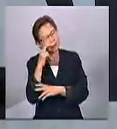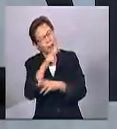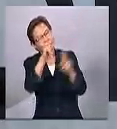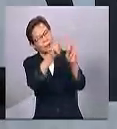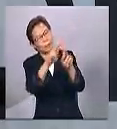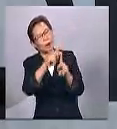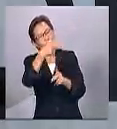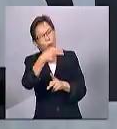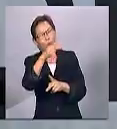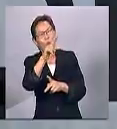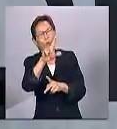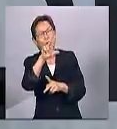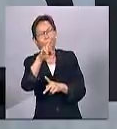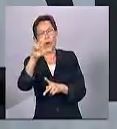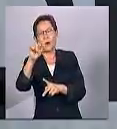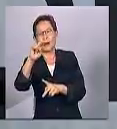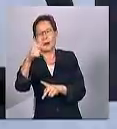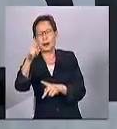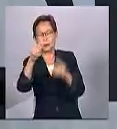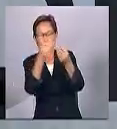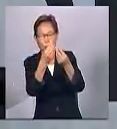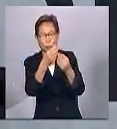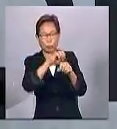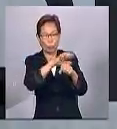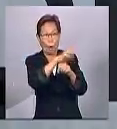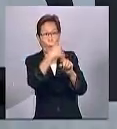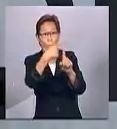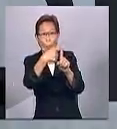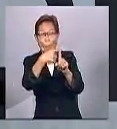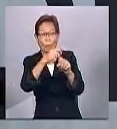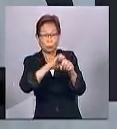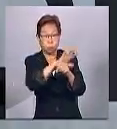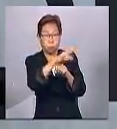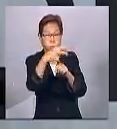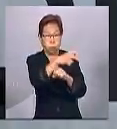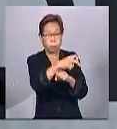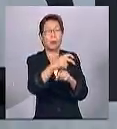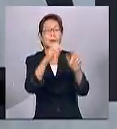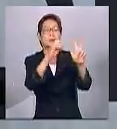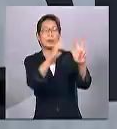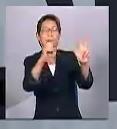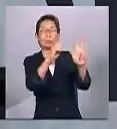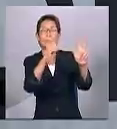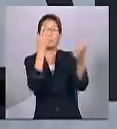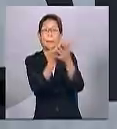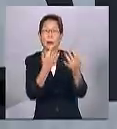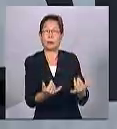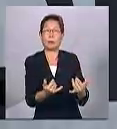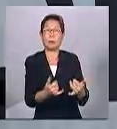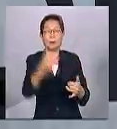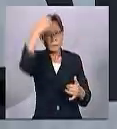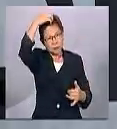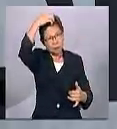Hulu Langat, jumlah kes positif Hulu Langat ialah 300 kes setakat ini. Kalau Selangor kita ada lebih